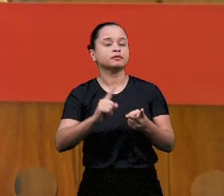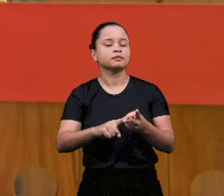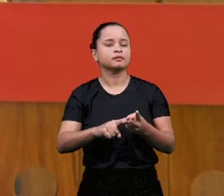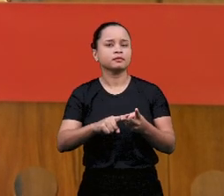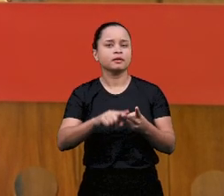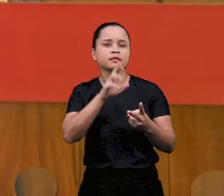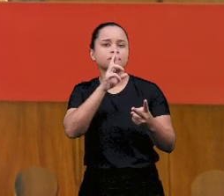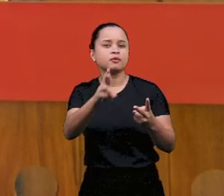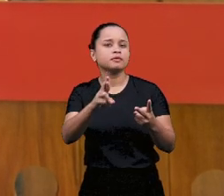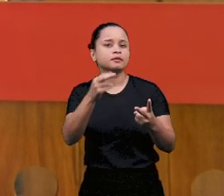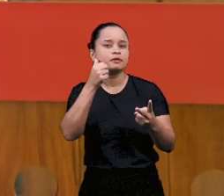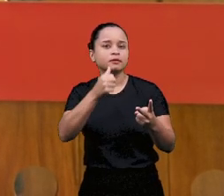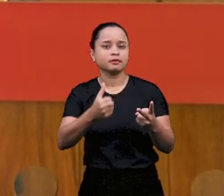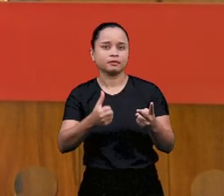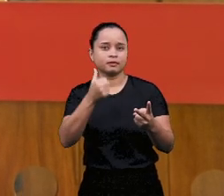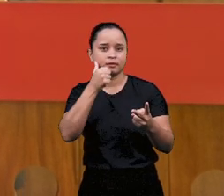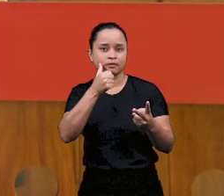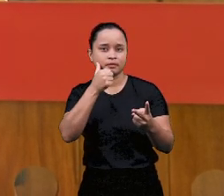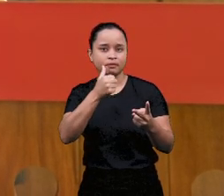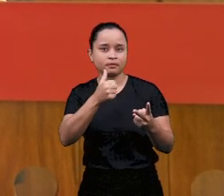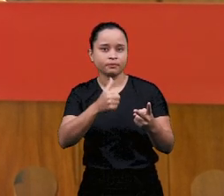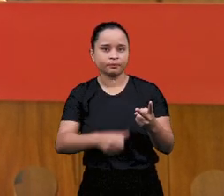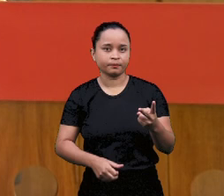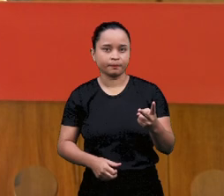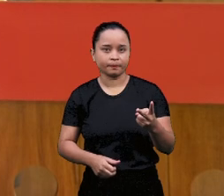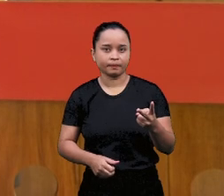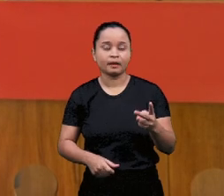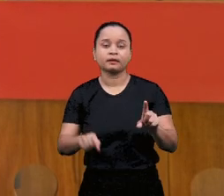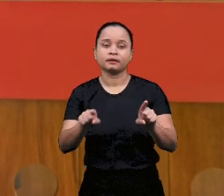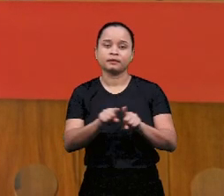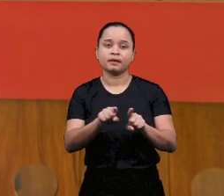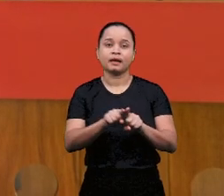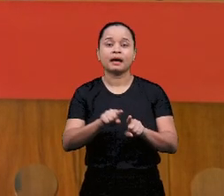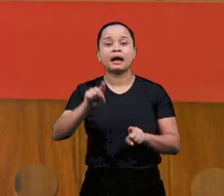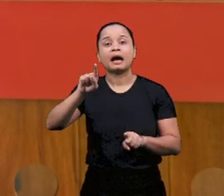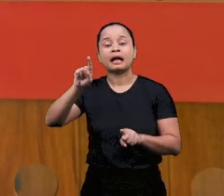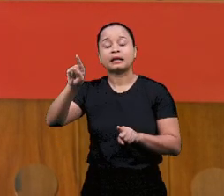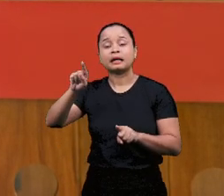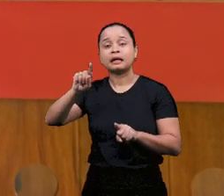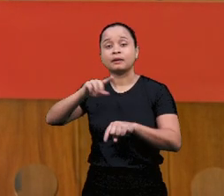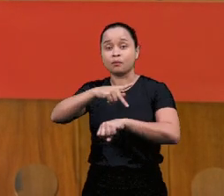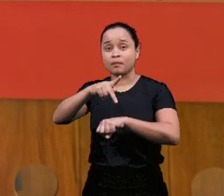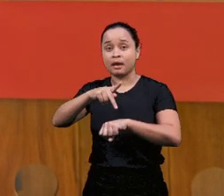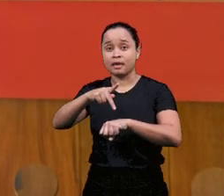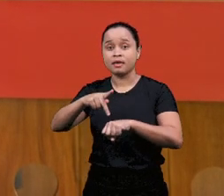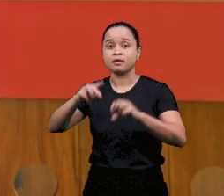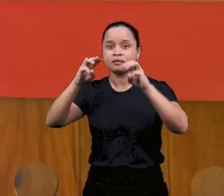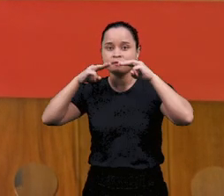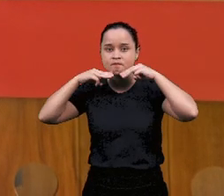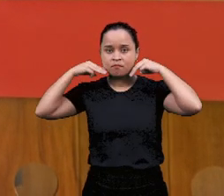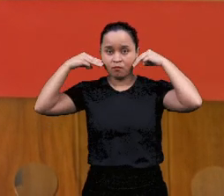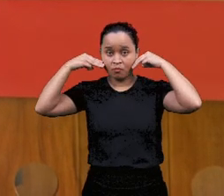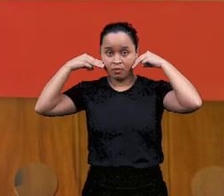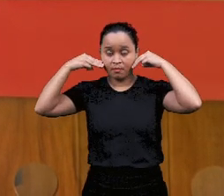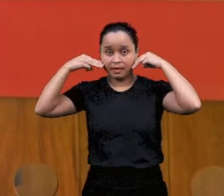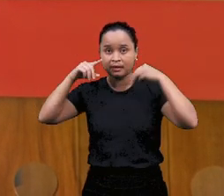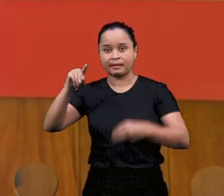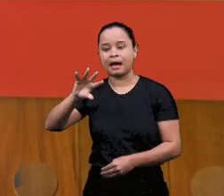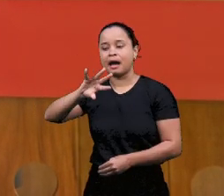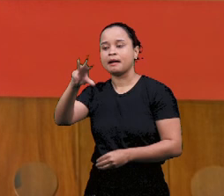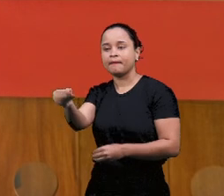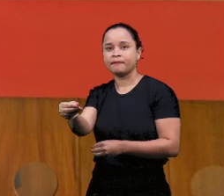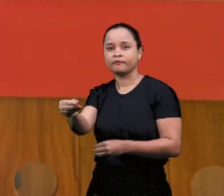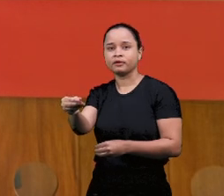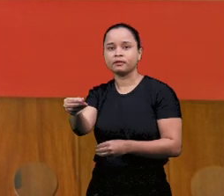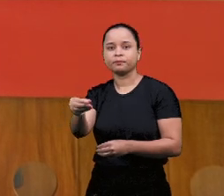sœur de la ville de Tete, au nord du Mozambique, en Afrique. Elle va répondre dans la langue, dans le